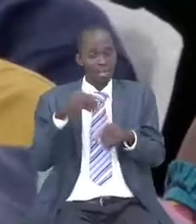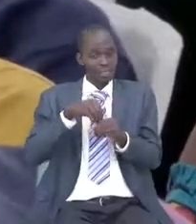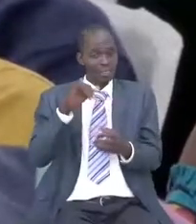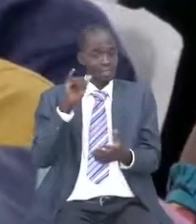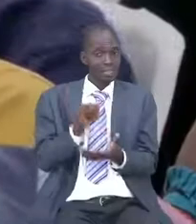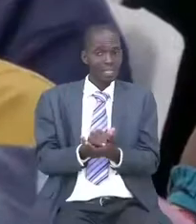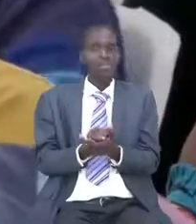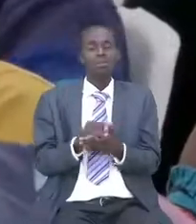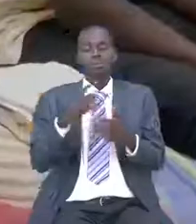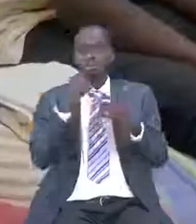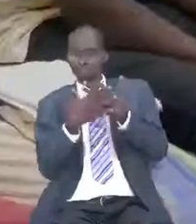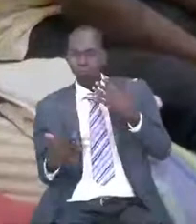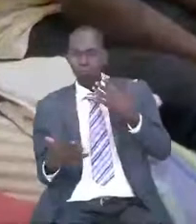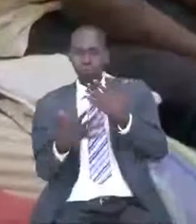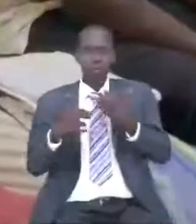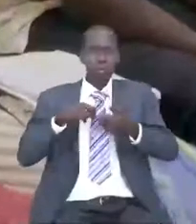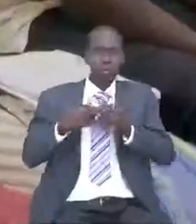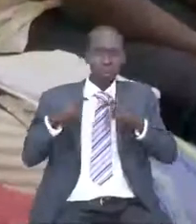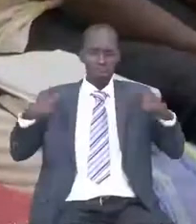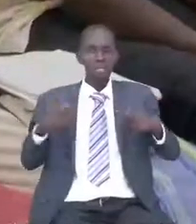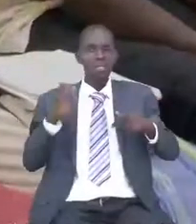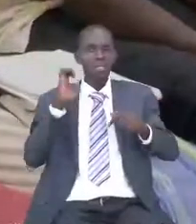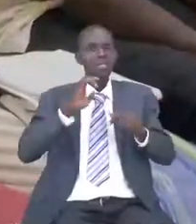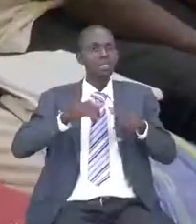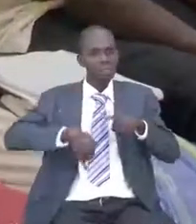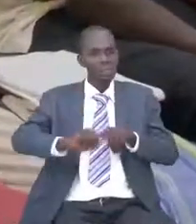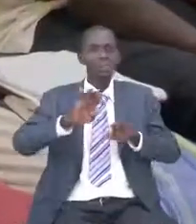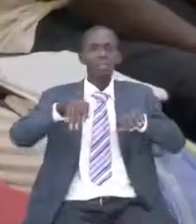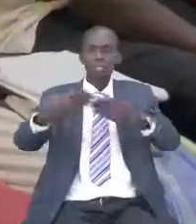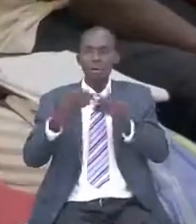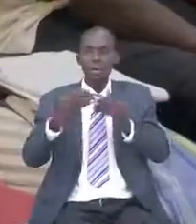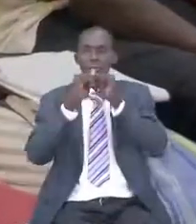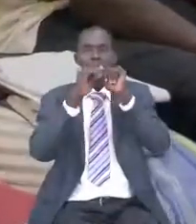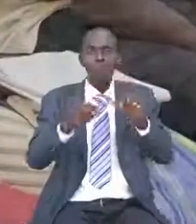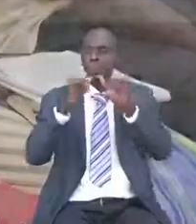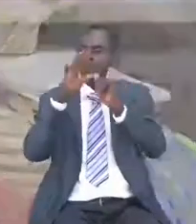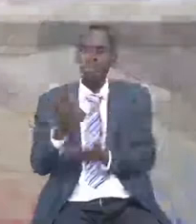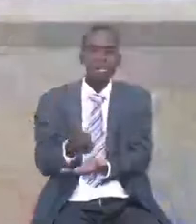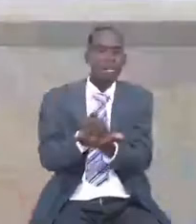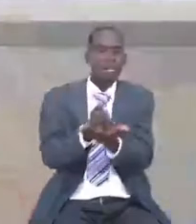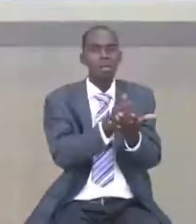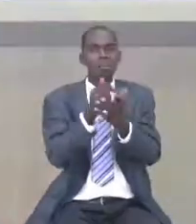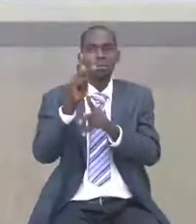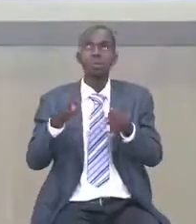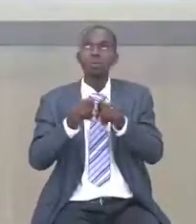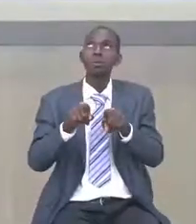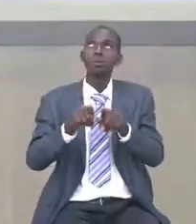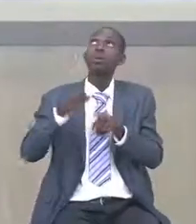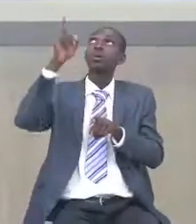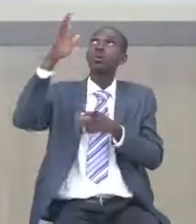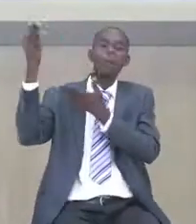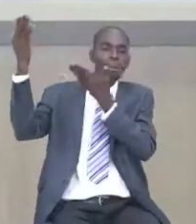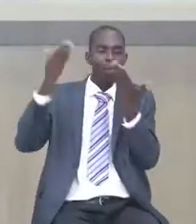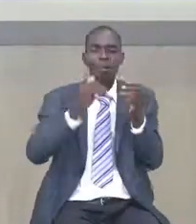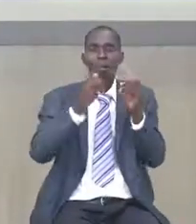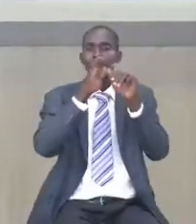il avait des bénédictions à donner à tout le monde. Et la bénédiction qu'il donnait aux autres, il était promu